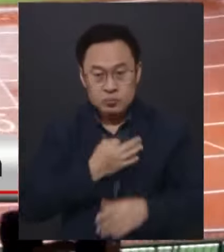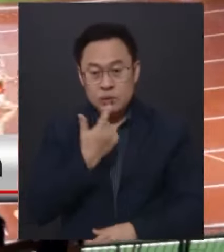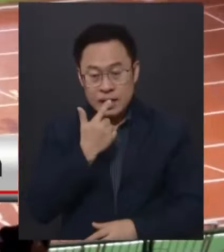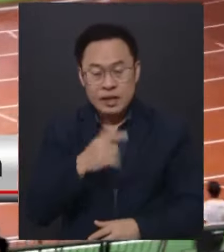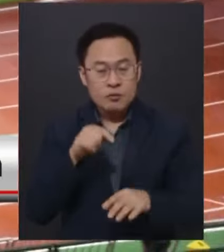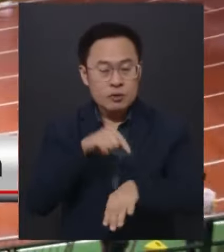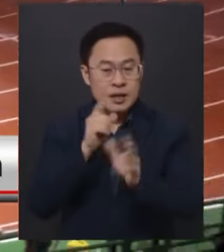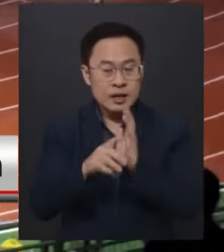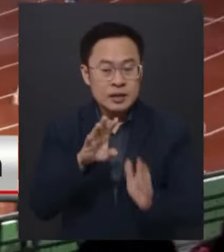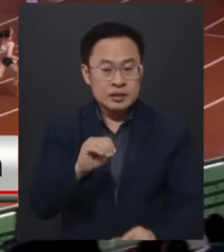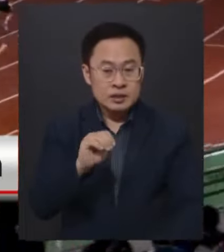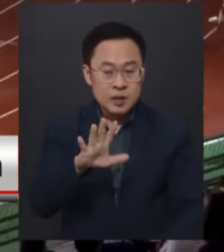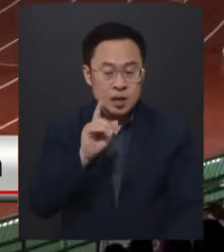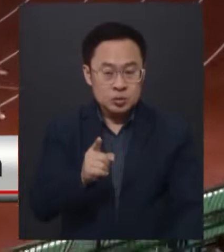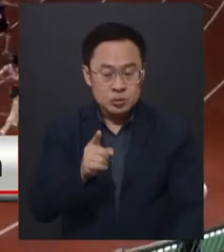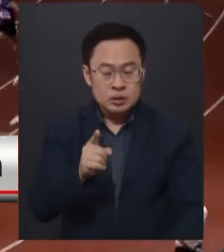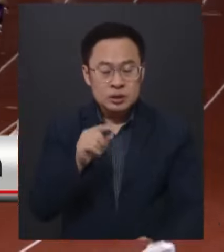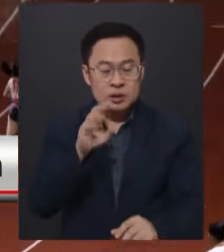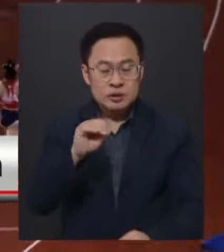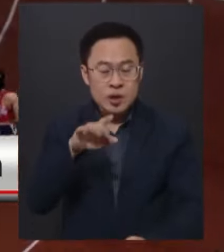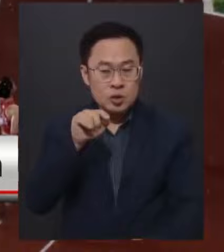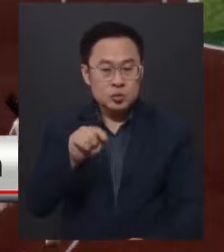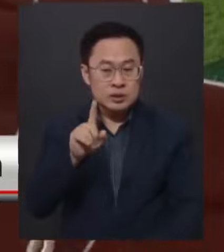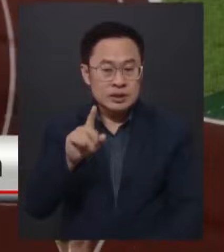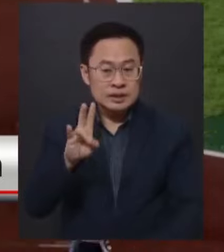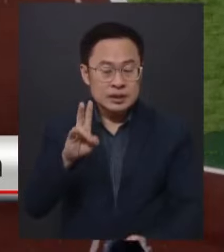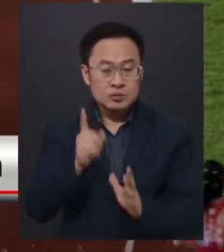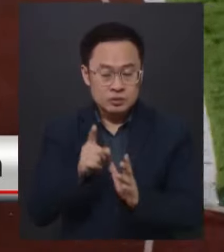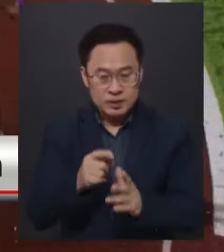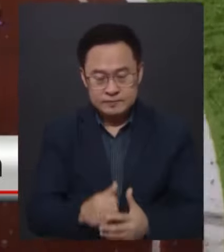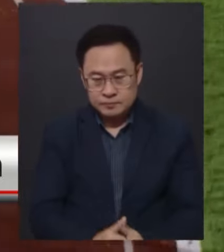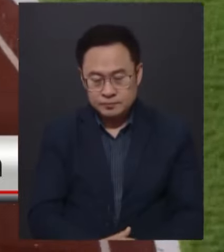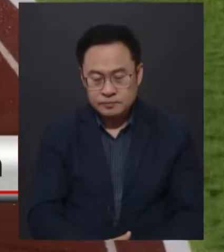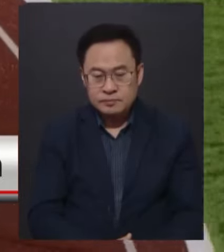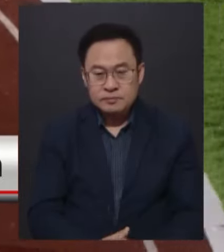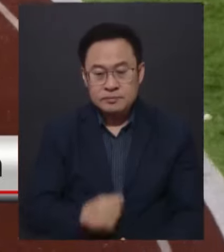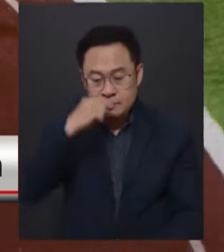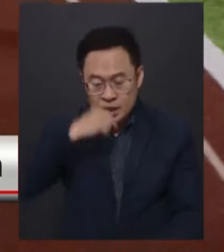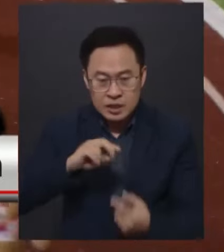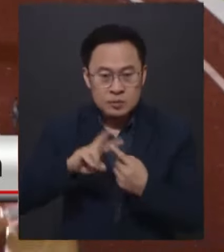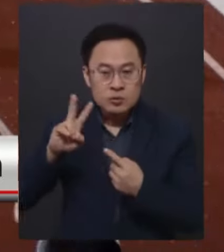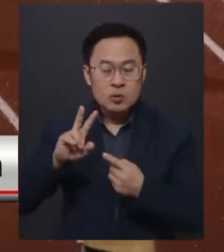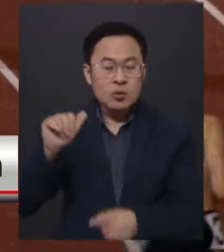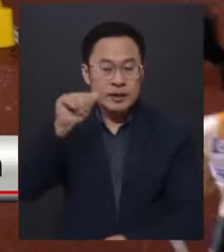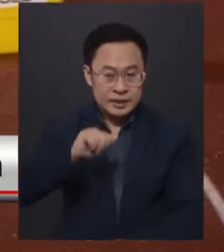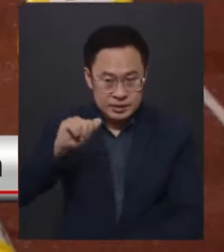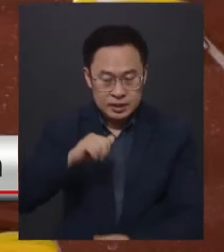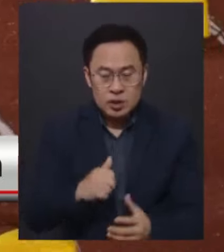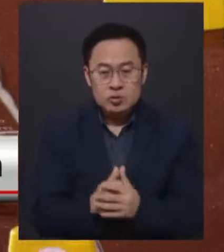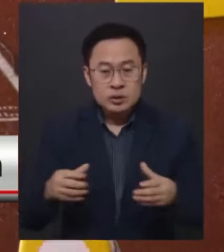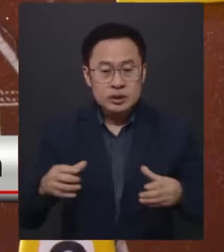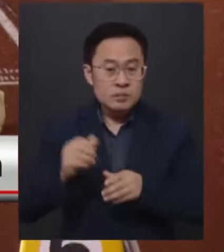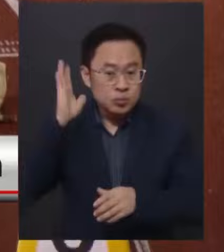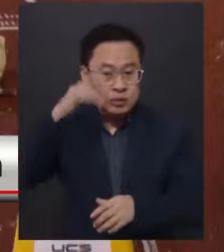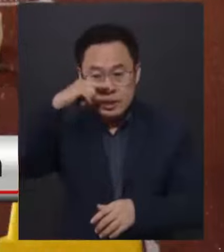45.1วินาทีนะครับสาวไทยของเราก็ได้อันดับที่ 2นะฮะได้รองแชมป์เอเชียนะครับส่วนทีม